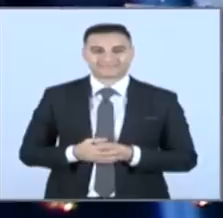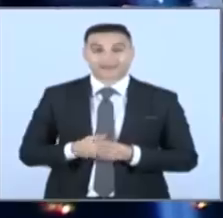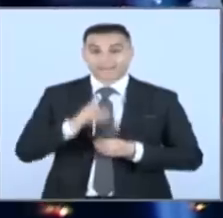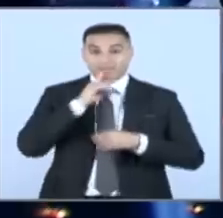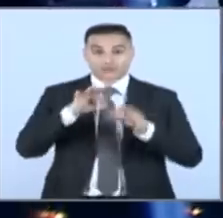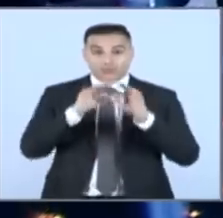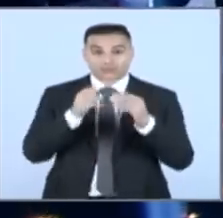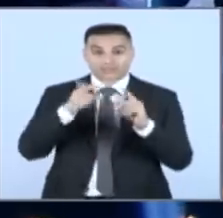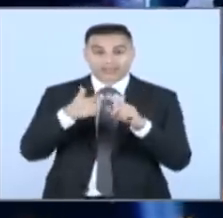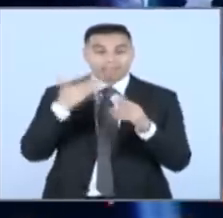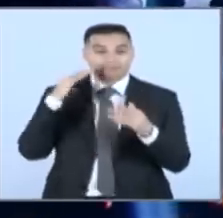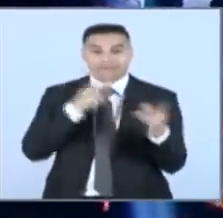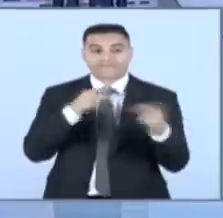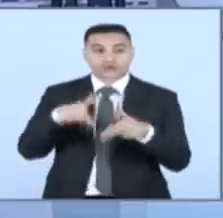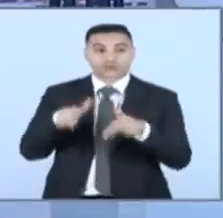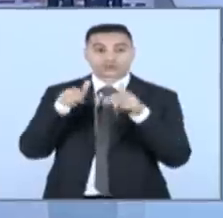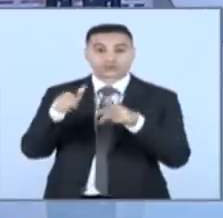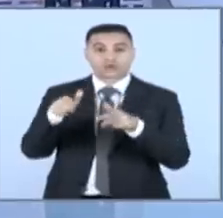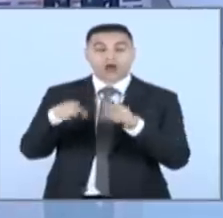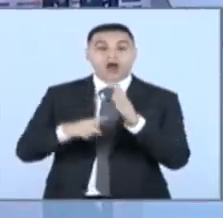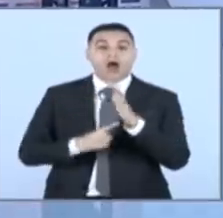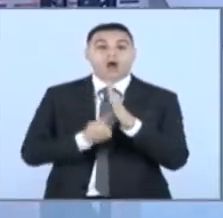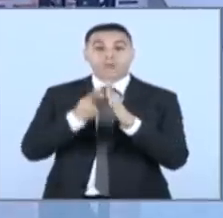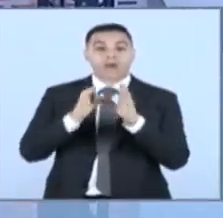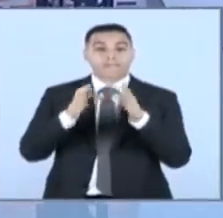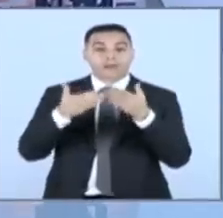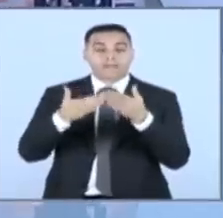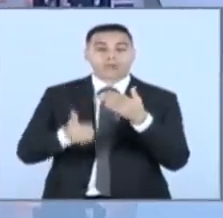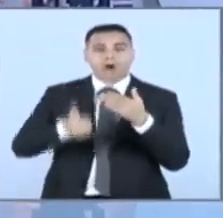أما العيلة الثانية واللي مشرفانا في الاستوديو أول